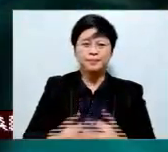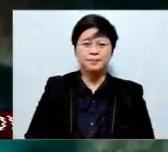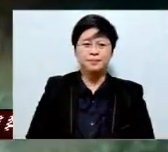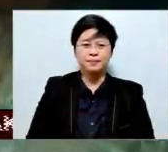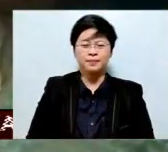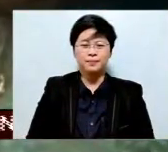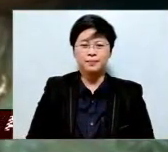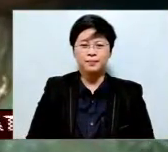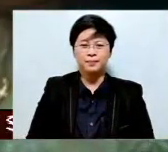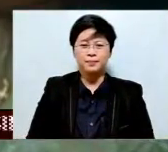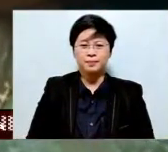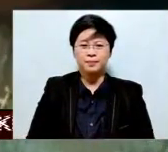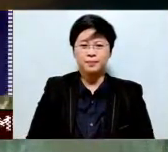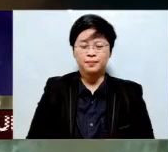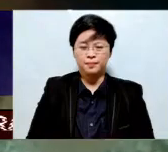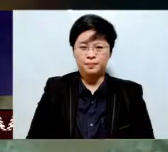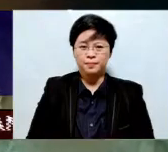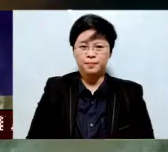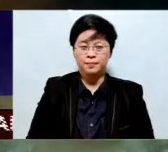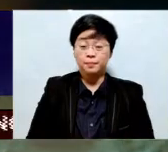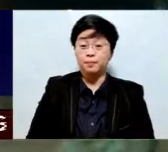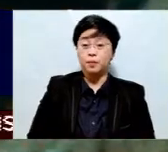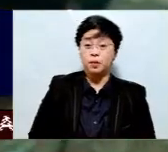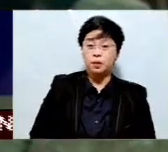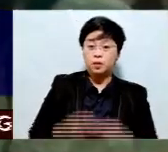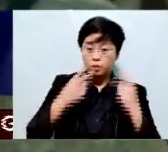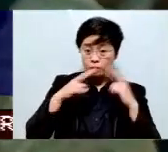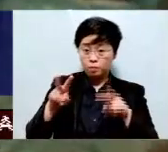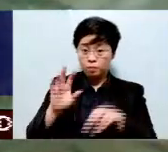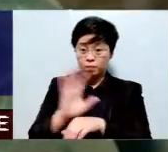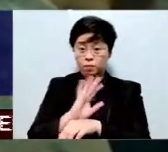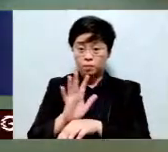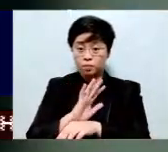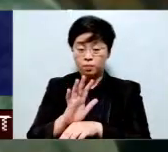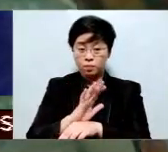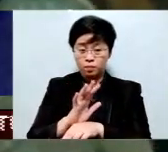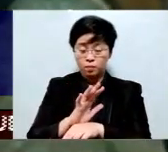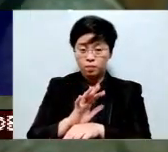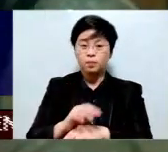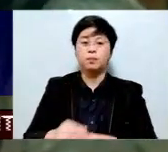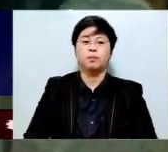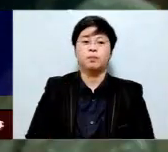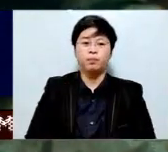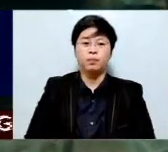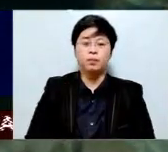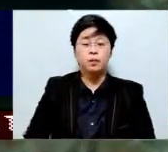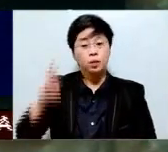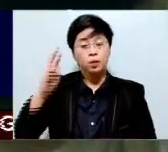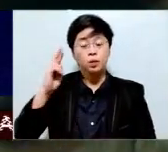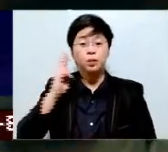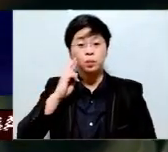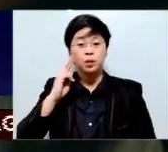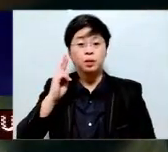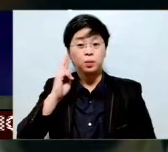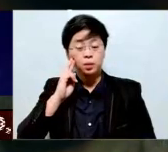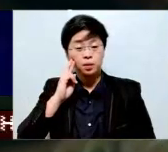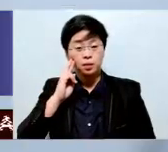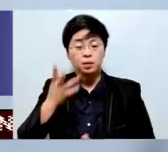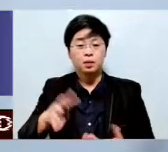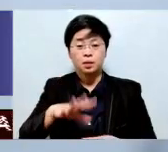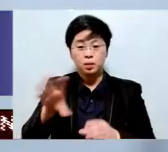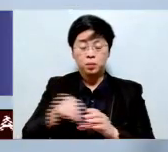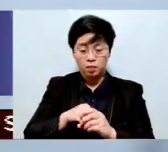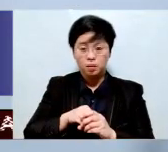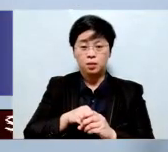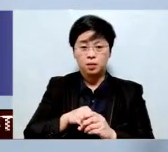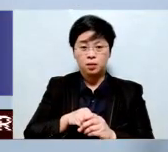Two Pinays in one Hollywood series. Bukod kay Linlang star Ruby Ruiz, kabilang din sa cast ng American drama na Expats